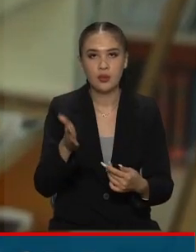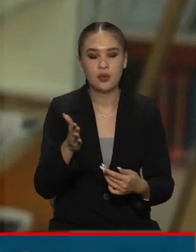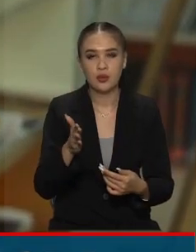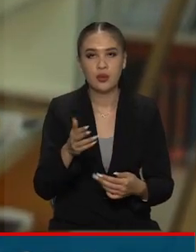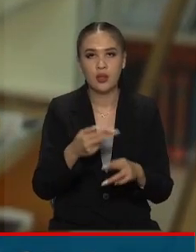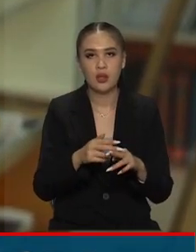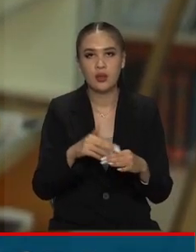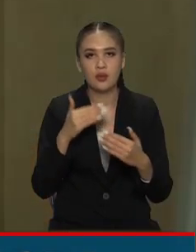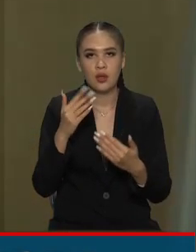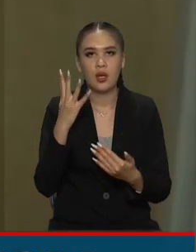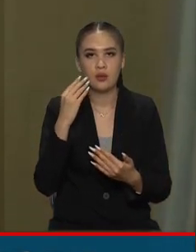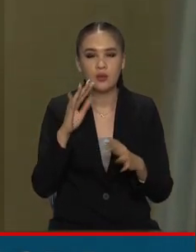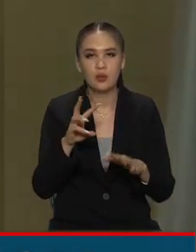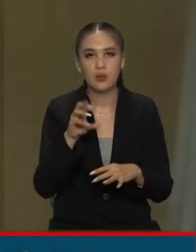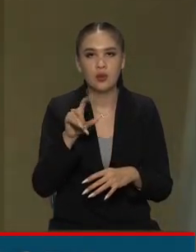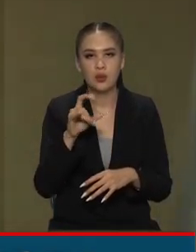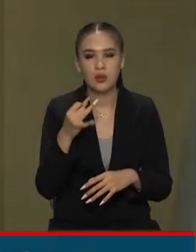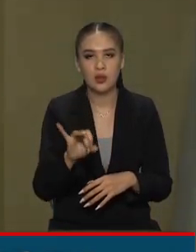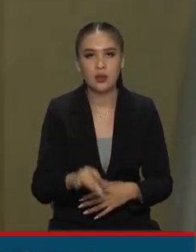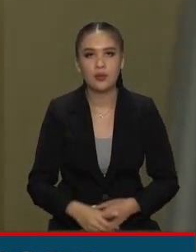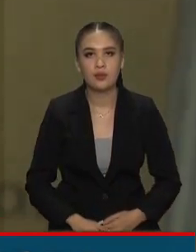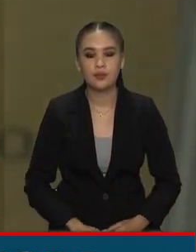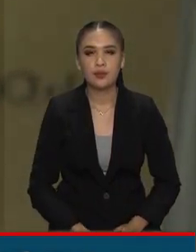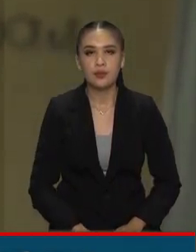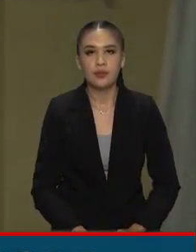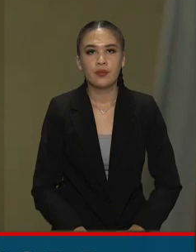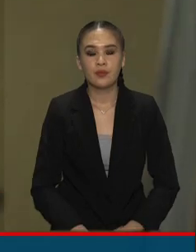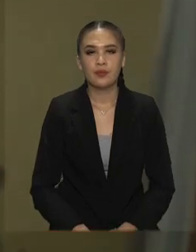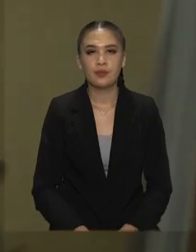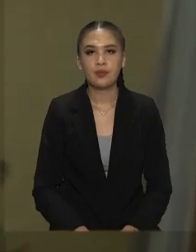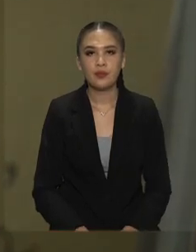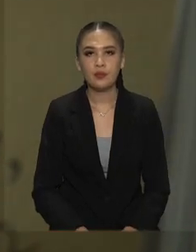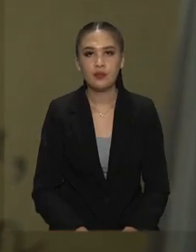Байтурсынова в Алматы. Лейла Осева, Жомарт Кудайбергенов, Жибек Жолы, Актобе.